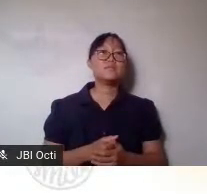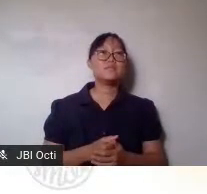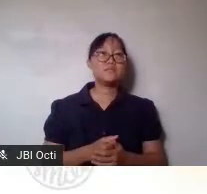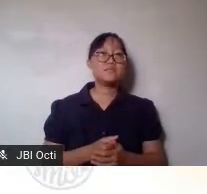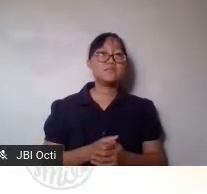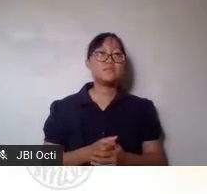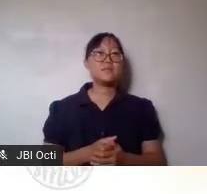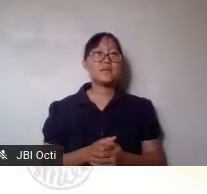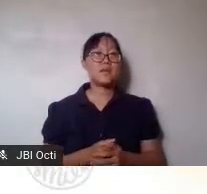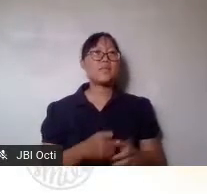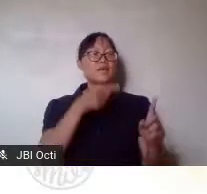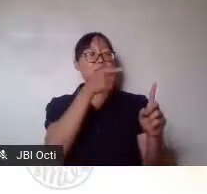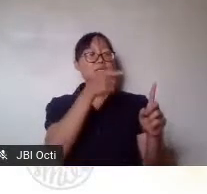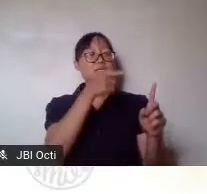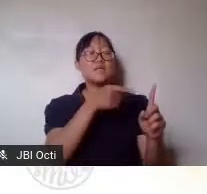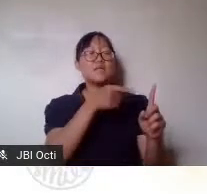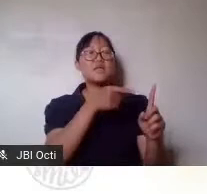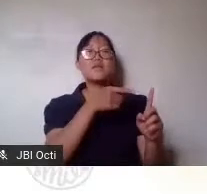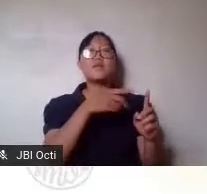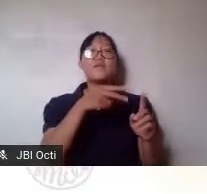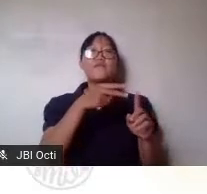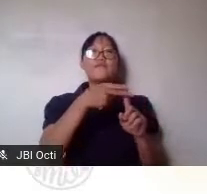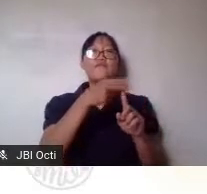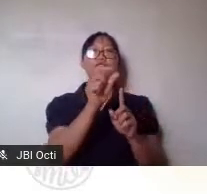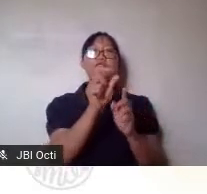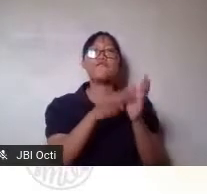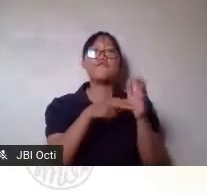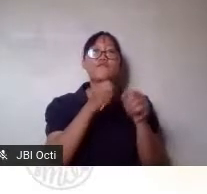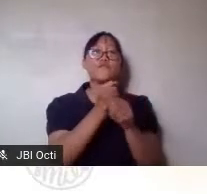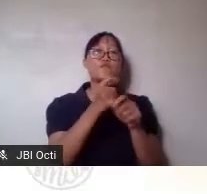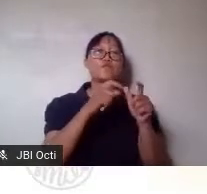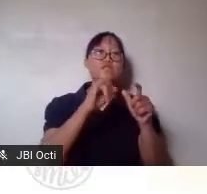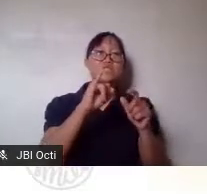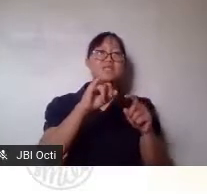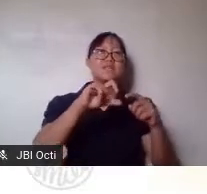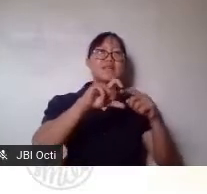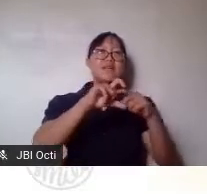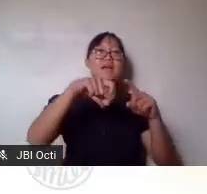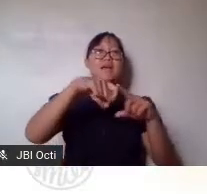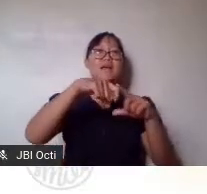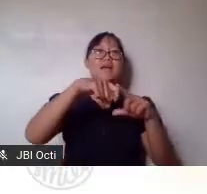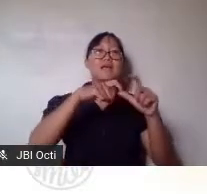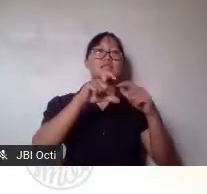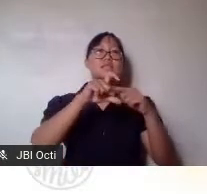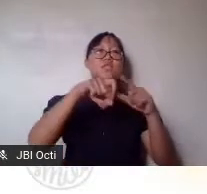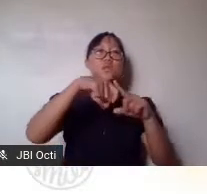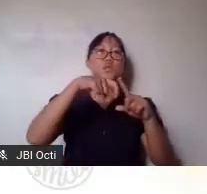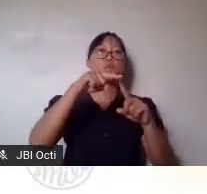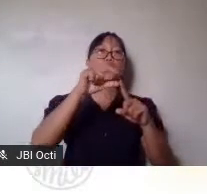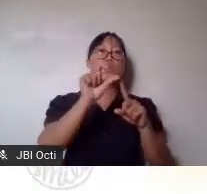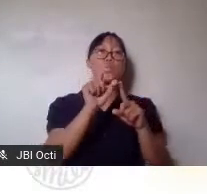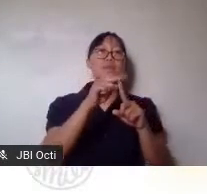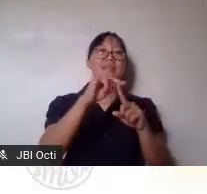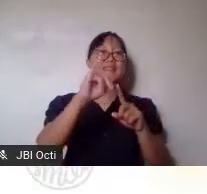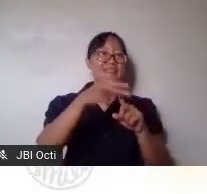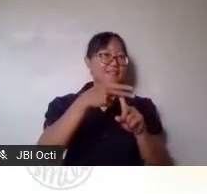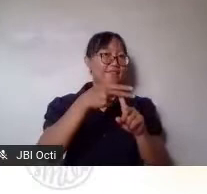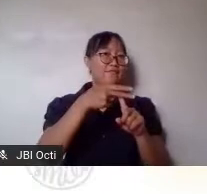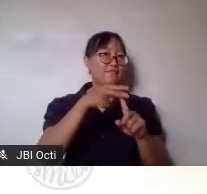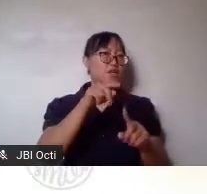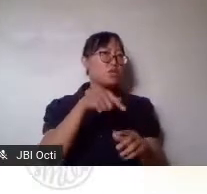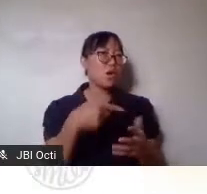Karena kita tahu fungsi eksekutif adalah yang berkaitan dengan tidak hanya atensi, tapi kemudian effort dari